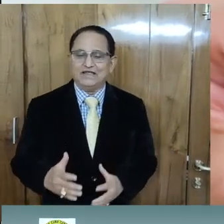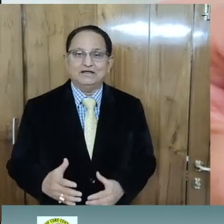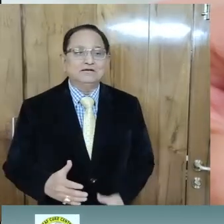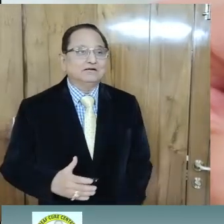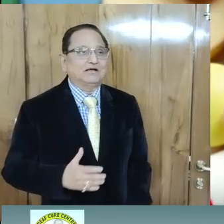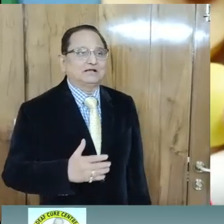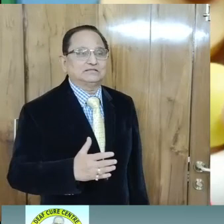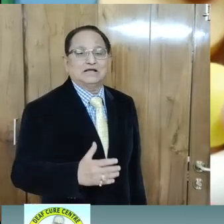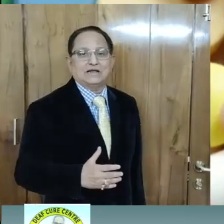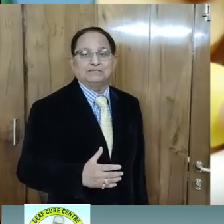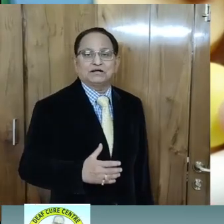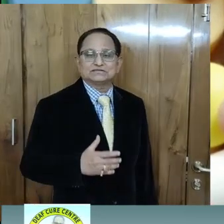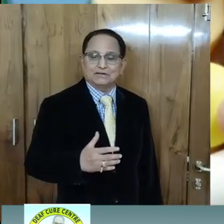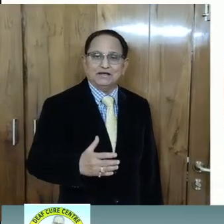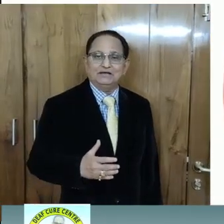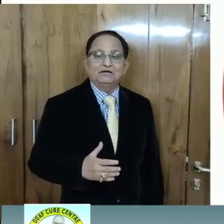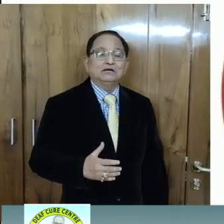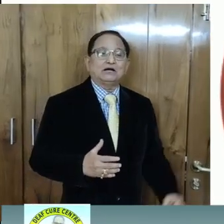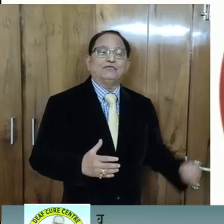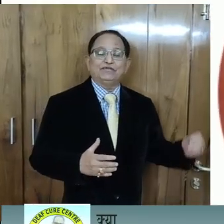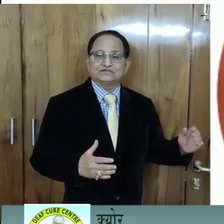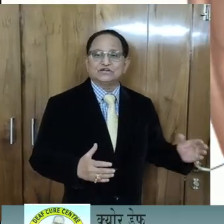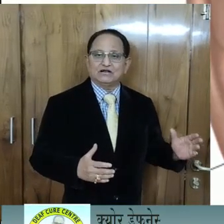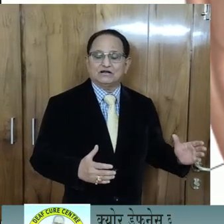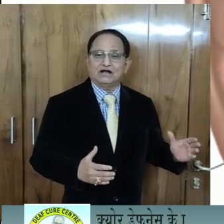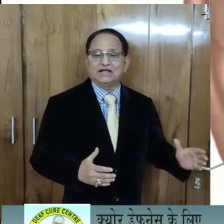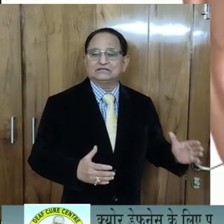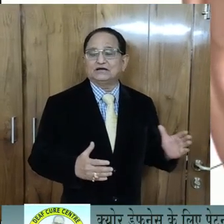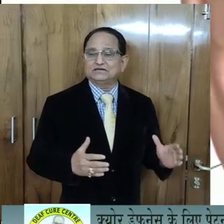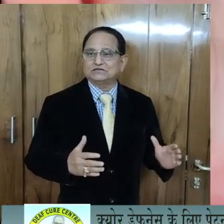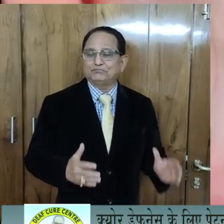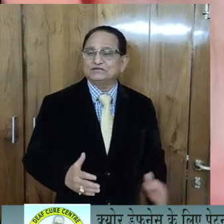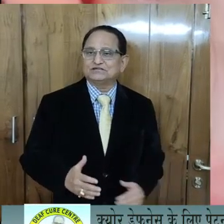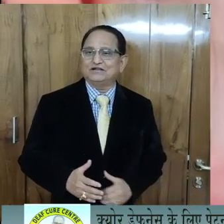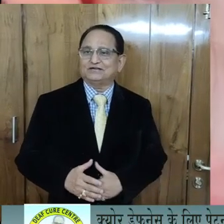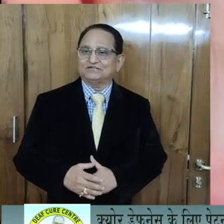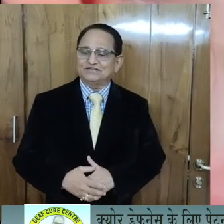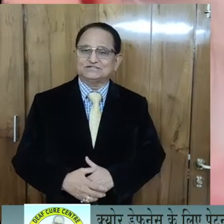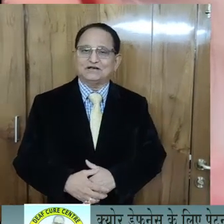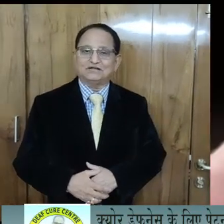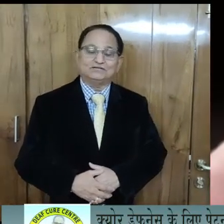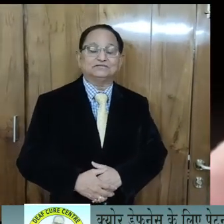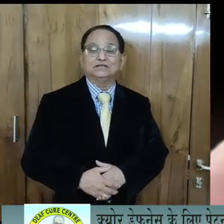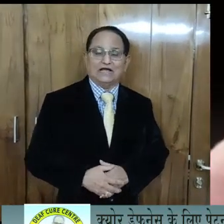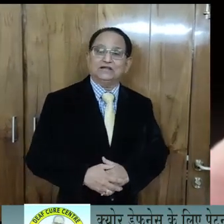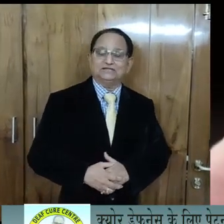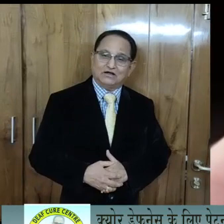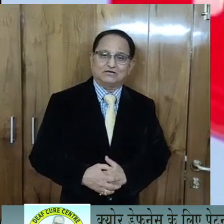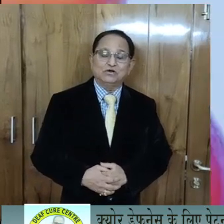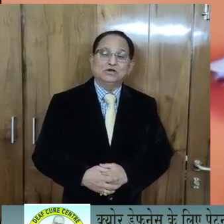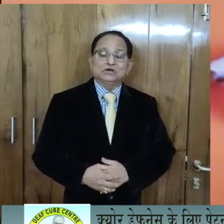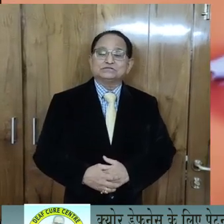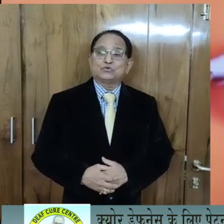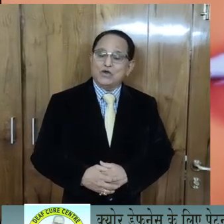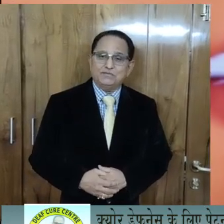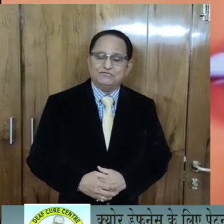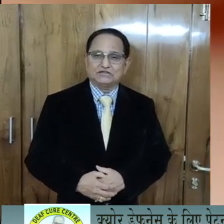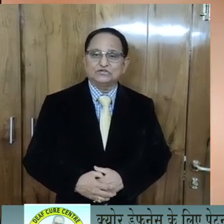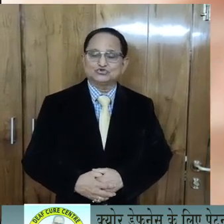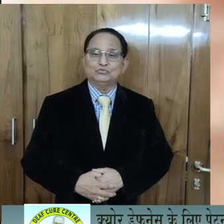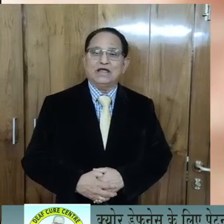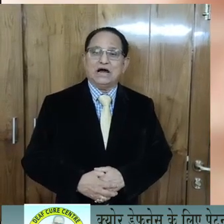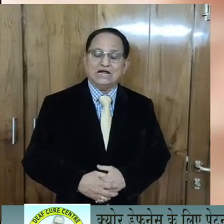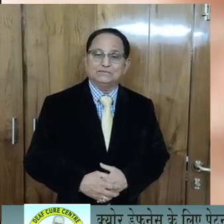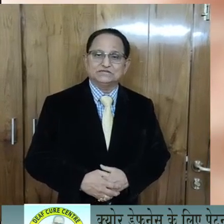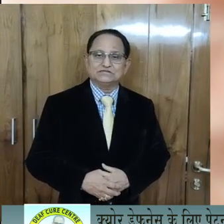पे आ सकते हैं कलकता केंप का समय काफी अच्छा रखा गया तारिक 26 से लेकर 30 तारिक तक कोई भी